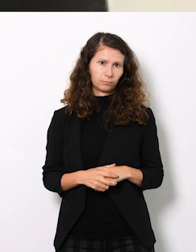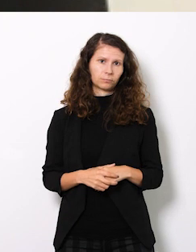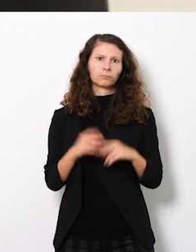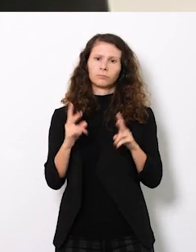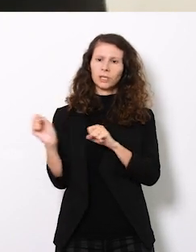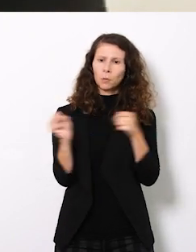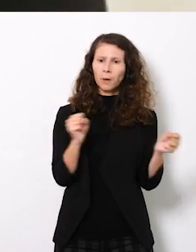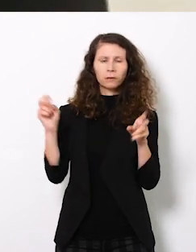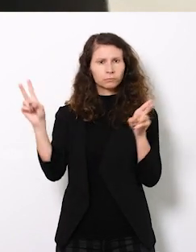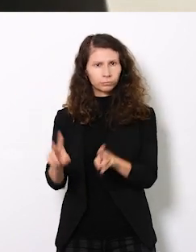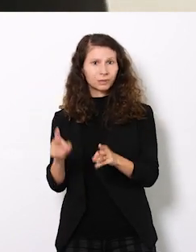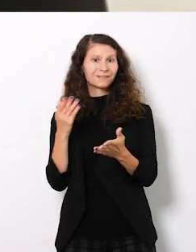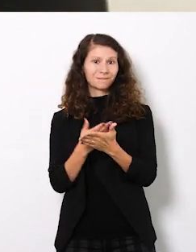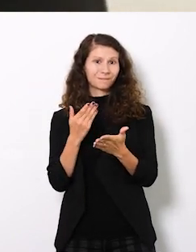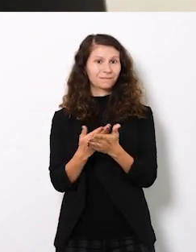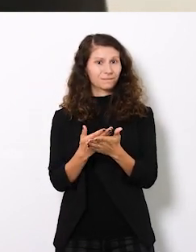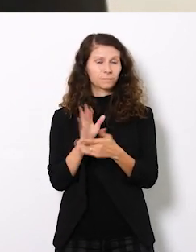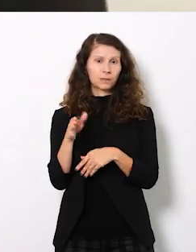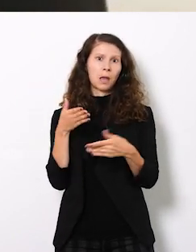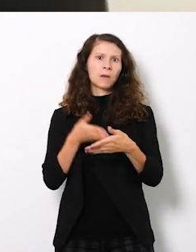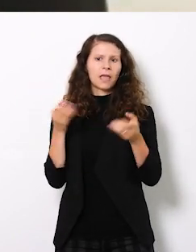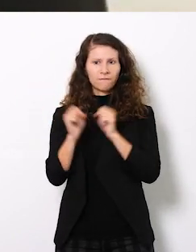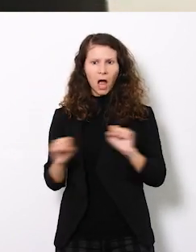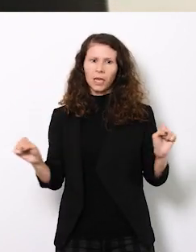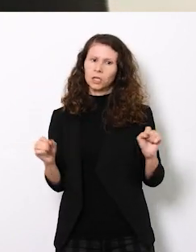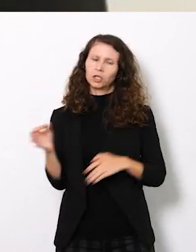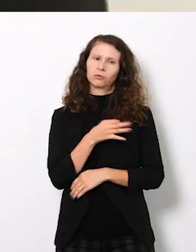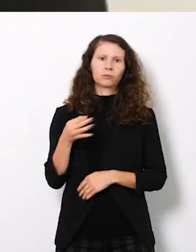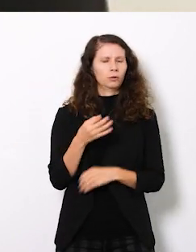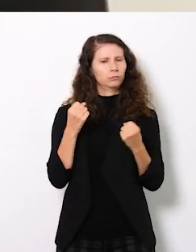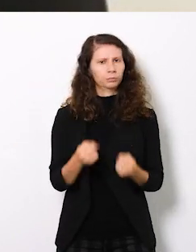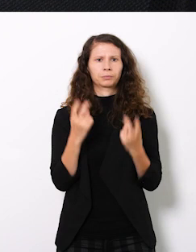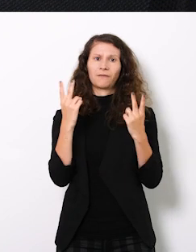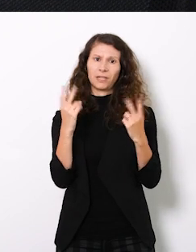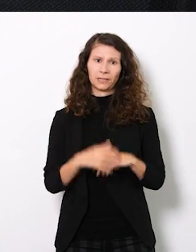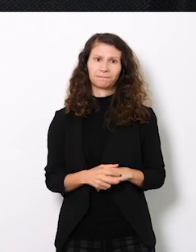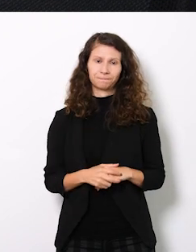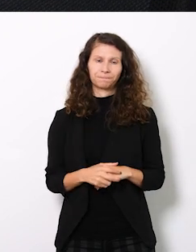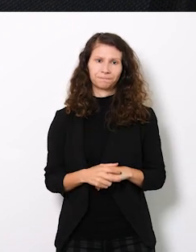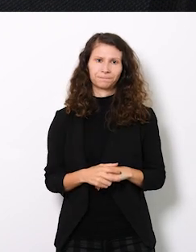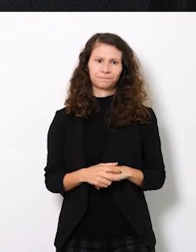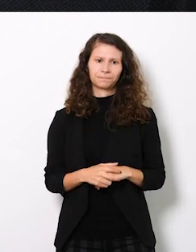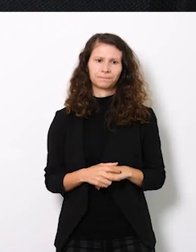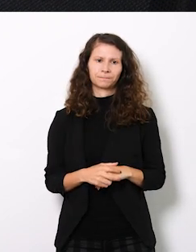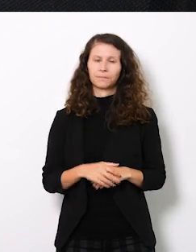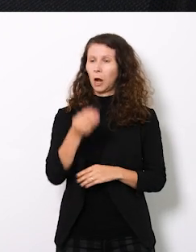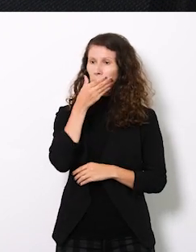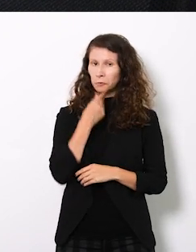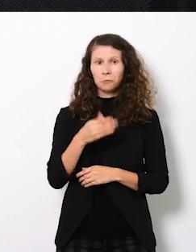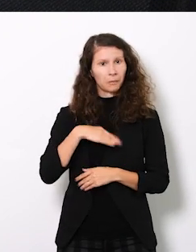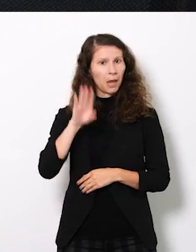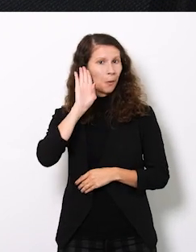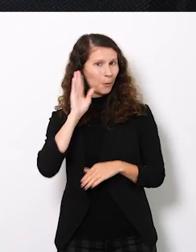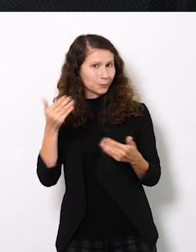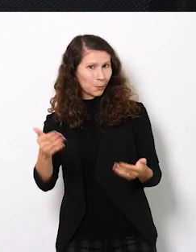nicht in der Weise mobil sind. Und deshalb ist die Barrierefreiheit Teil unserer liberalen Agenda. Ist ganz wunderbar, höre ich natürlich sehr